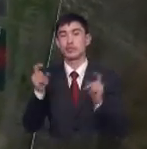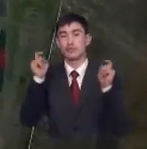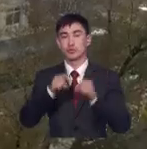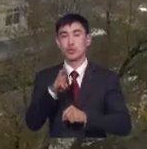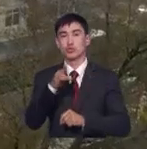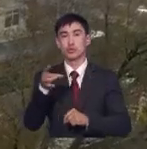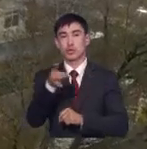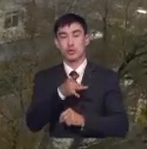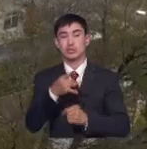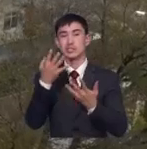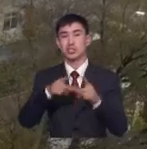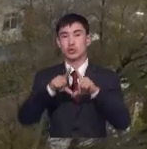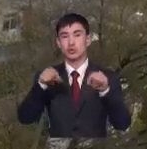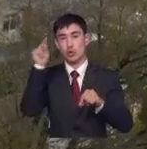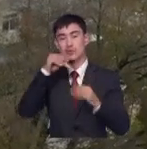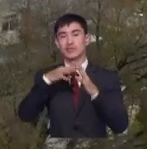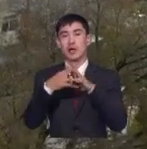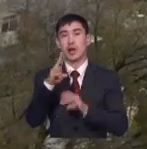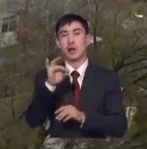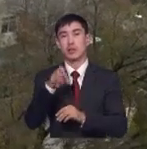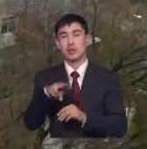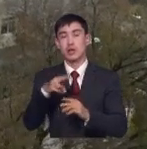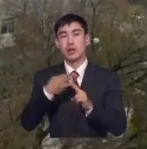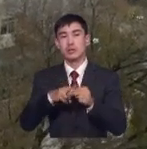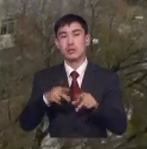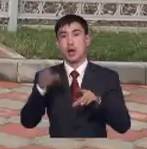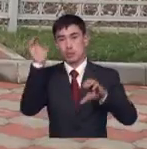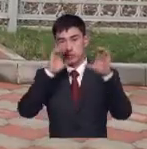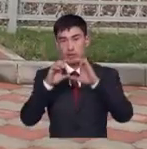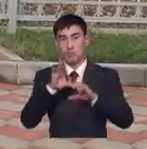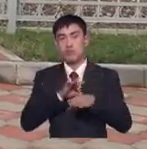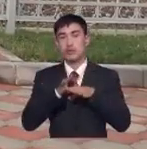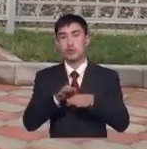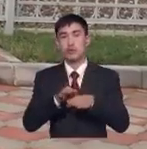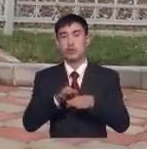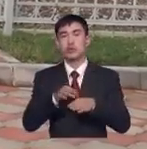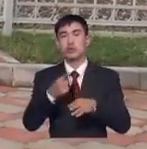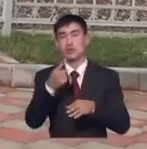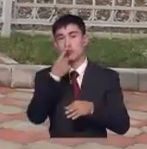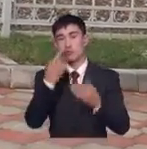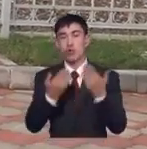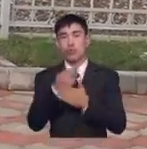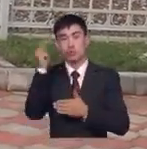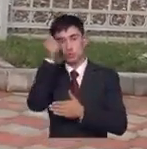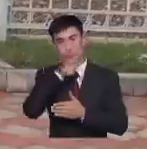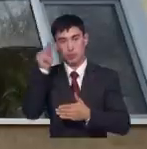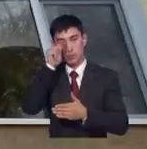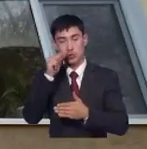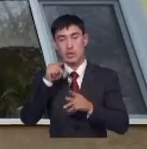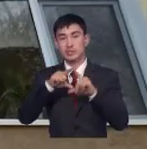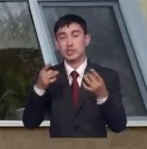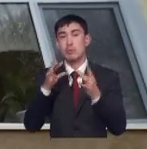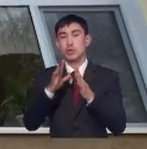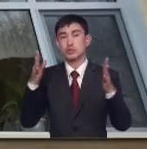коксуский район со средней школой в селе Каратал данный очаг образования был введён в эксплуатацию в новом учебном году здание